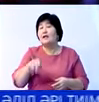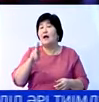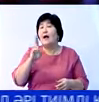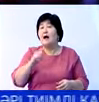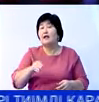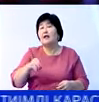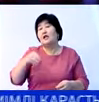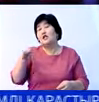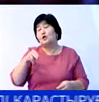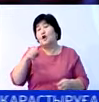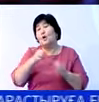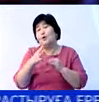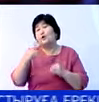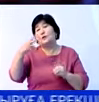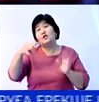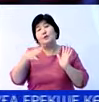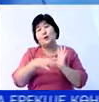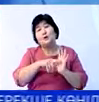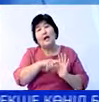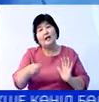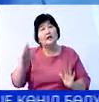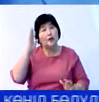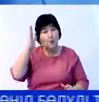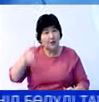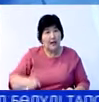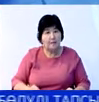айының 19 мен 24 аралығында өтеді.